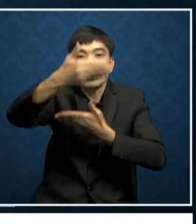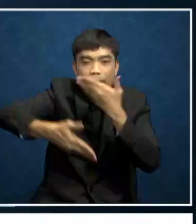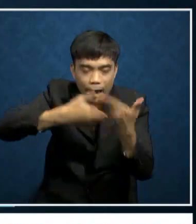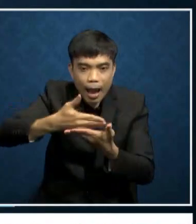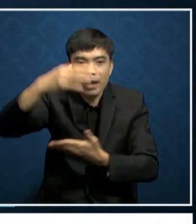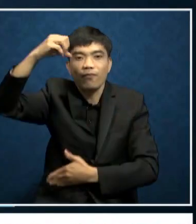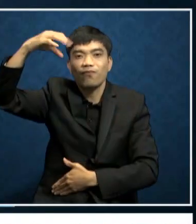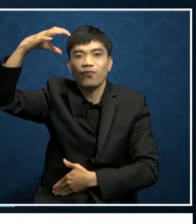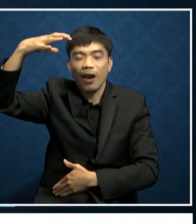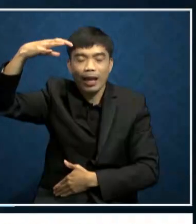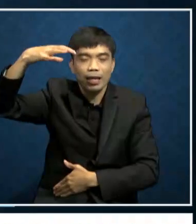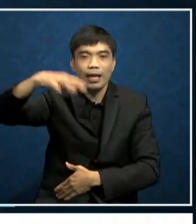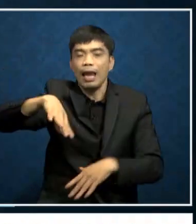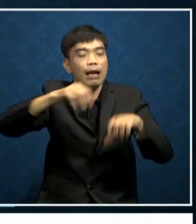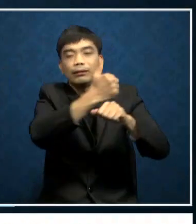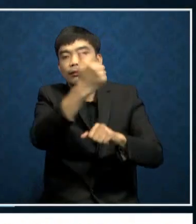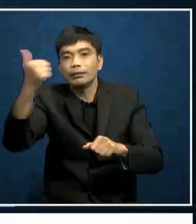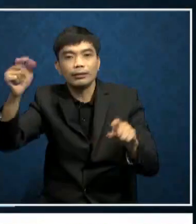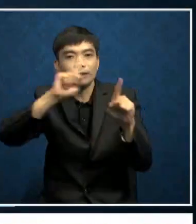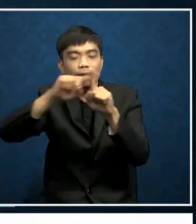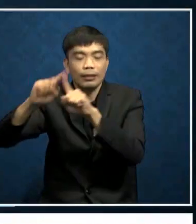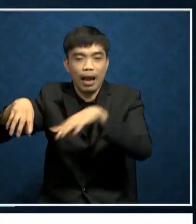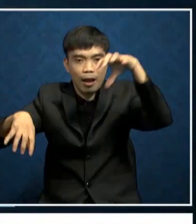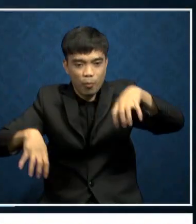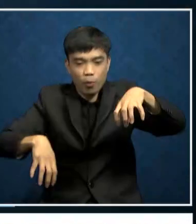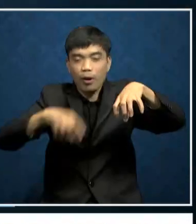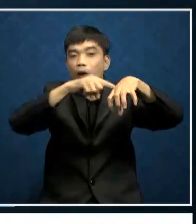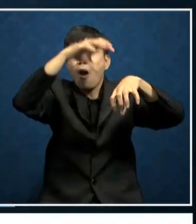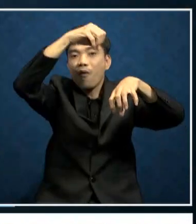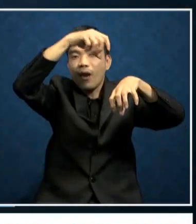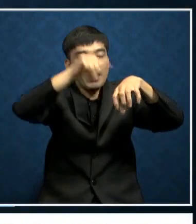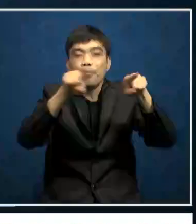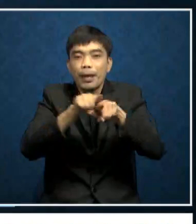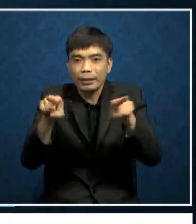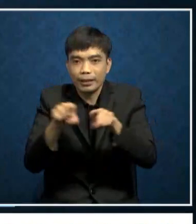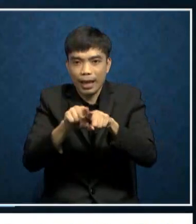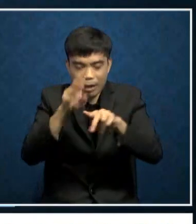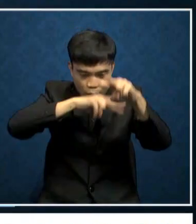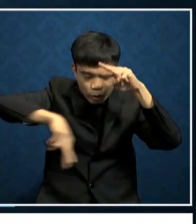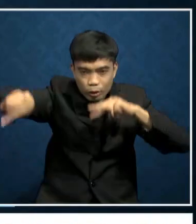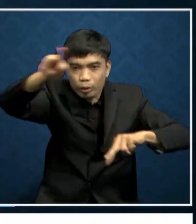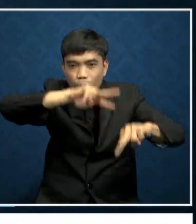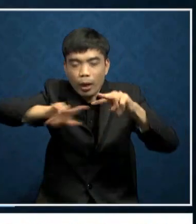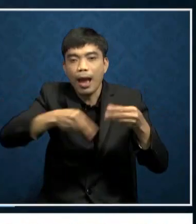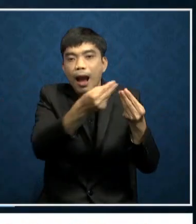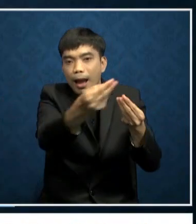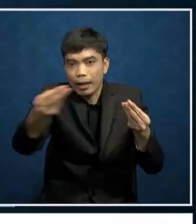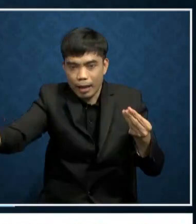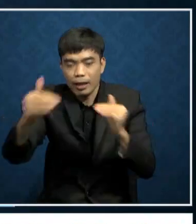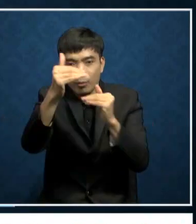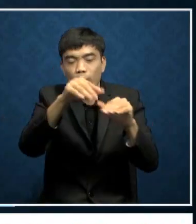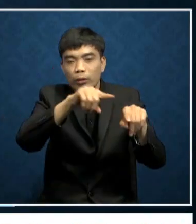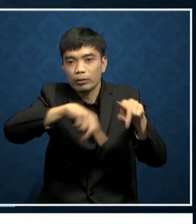ไฟฟ้าและกิจการไฟฟ้าอื่นๆนะครับรวมทั้งสำนักงานกกพด้วยก็ถือว่าเป็นการครอบคลุมกับทุกหน่วยมีความเหมาะ